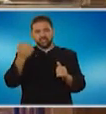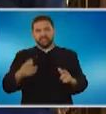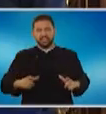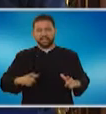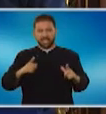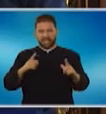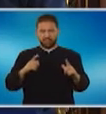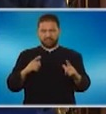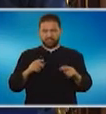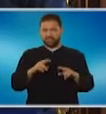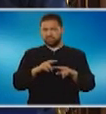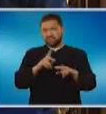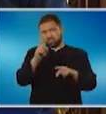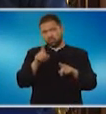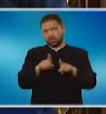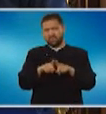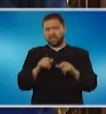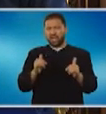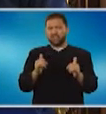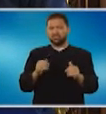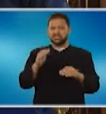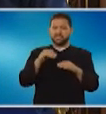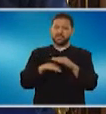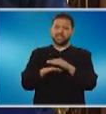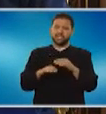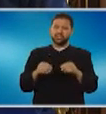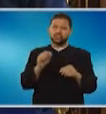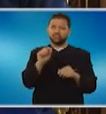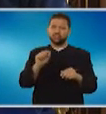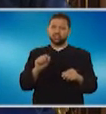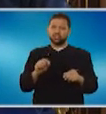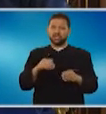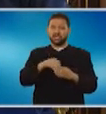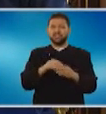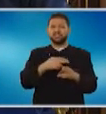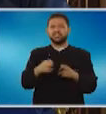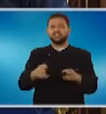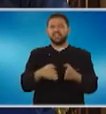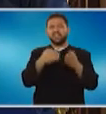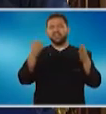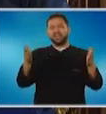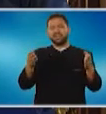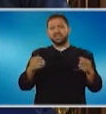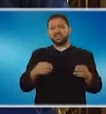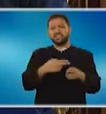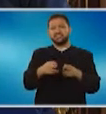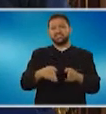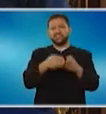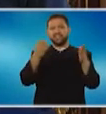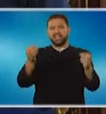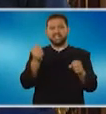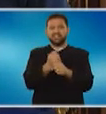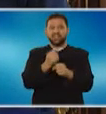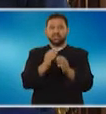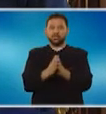trăim cumva mesajul și textul Scripturii, da, atunci Sfânta Scriptură devine rugăciune. Să